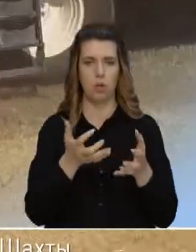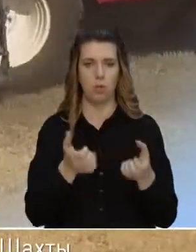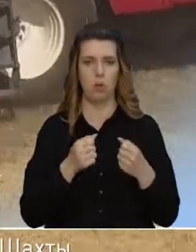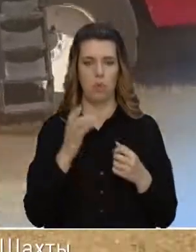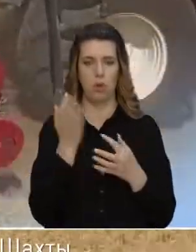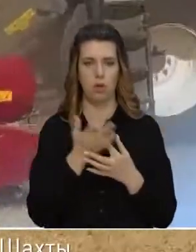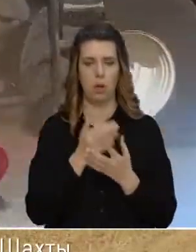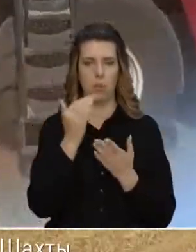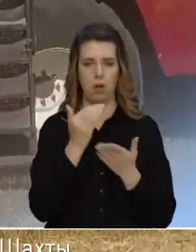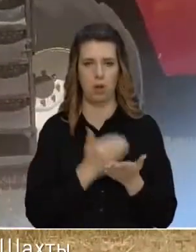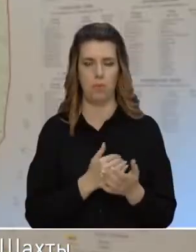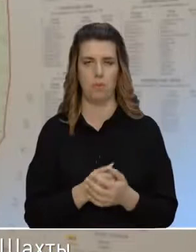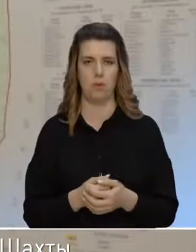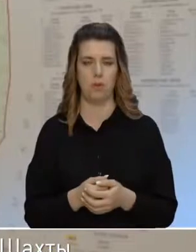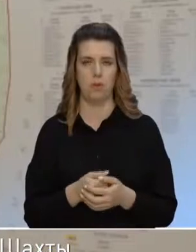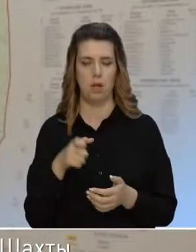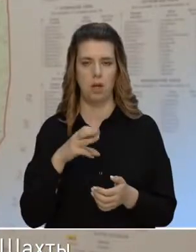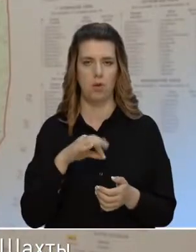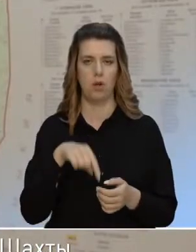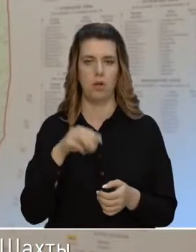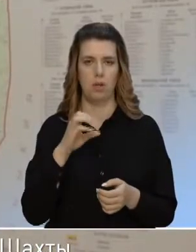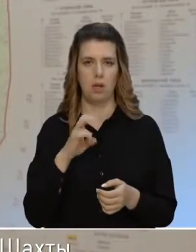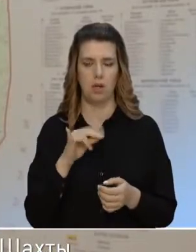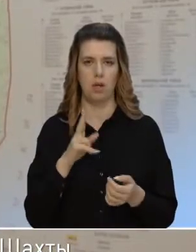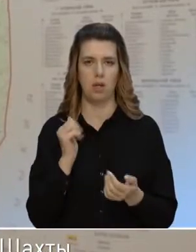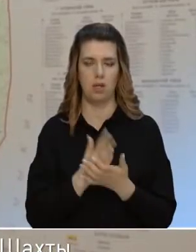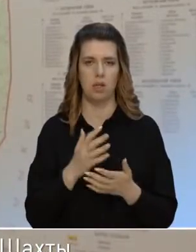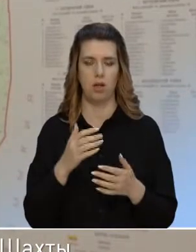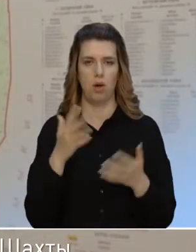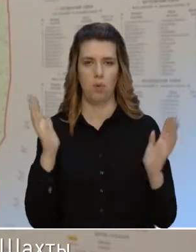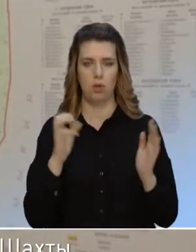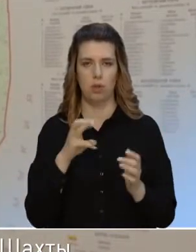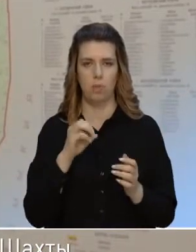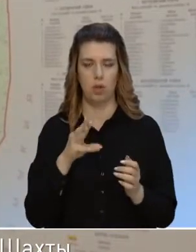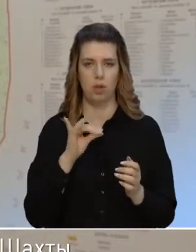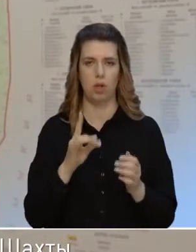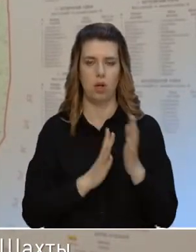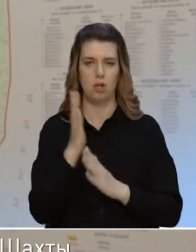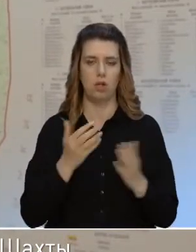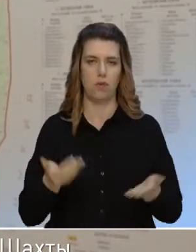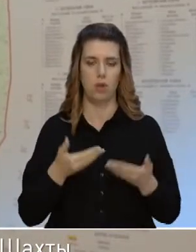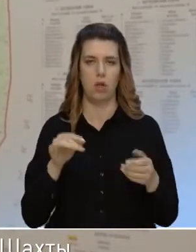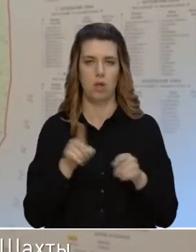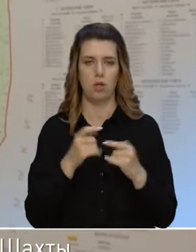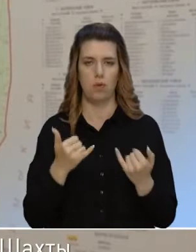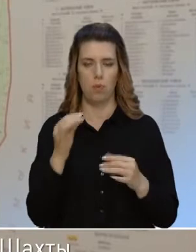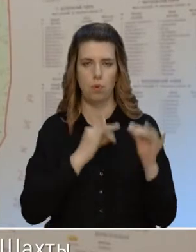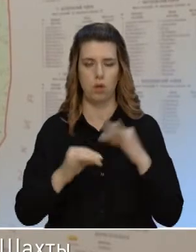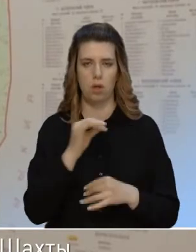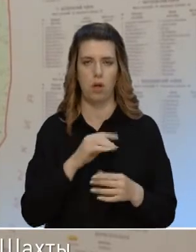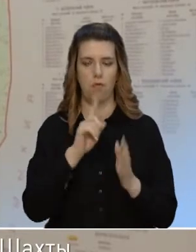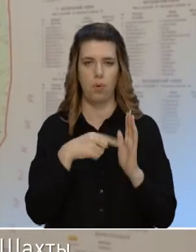приобрести по льготным программам. Эта техника имеет обширный спектр, в том числе растениеводство, животноводство. Также мы сегодня